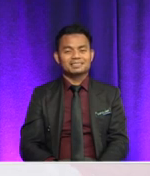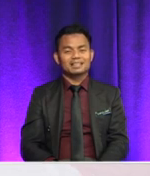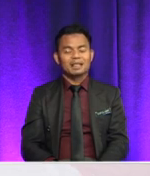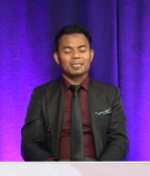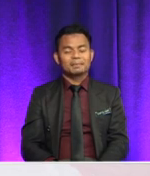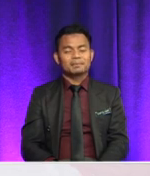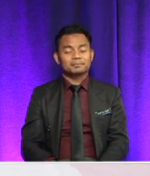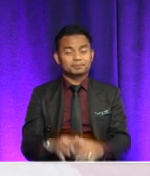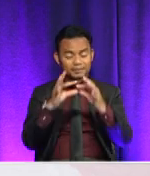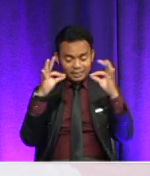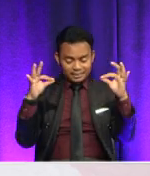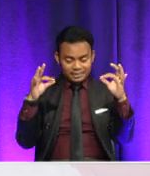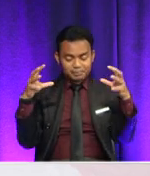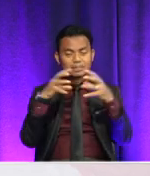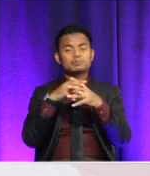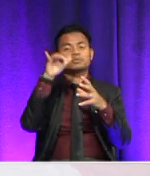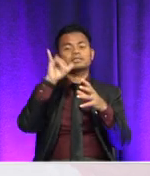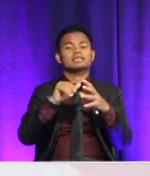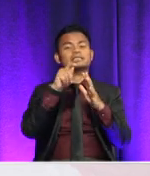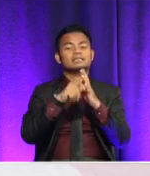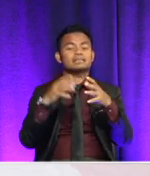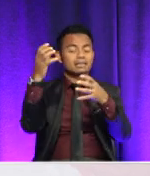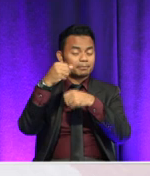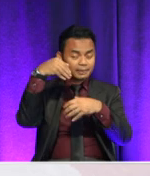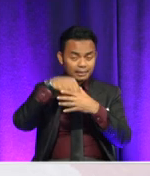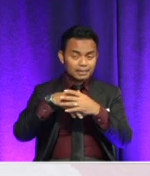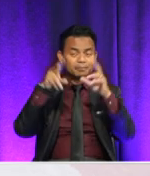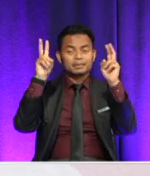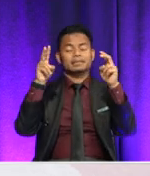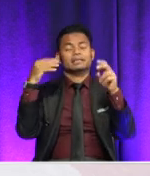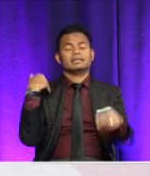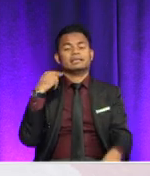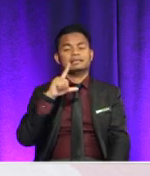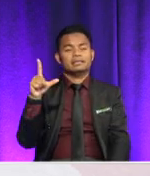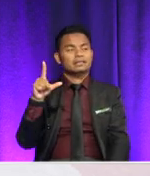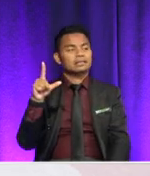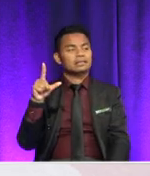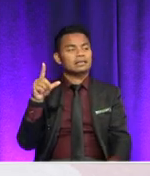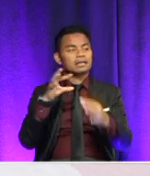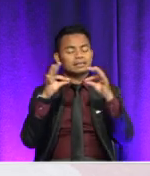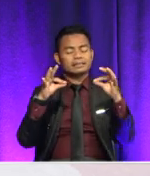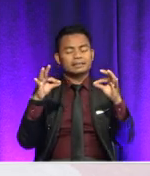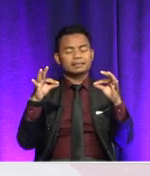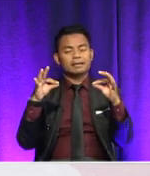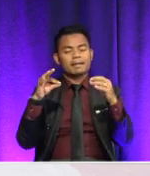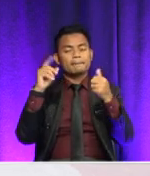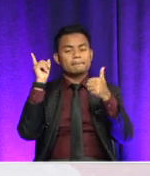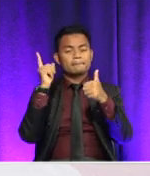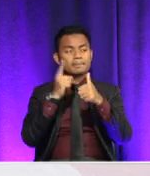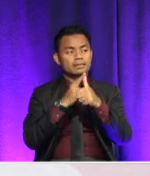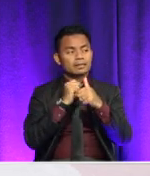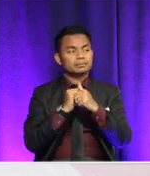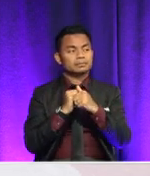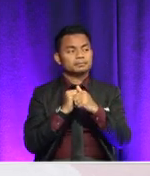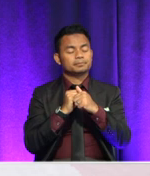ayat majemuk yang terdapat dalam petikan ialah ayat yang pertama kali dalam petikan yaitu siapa sangka